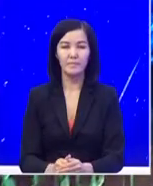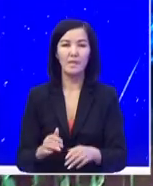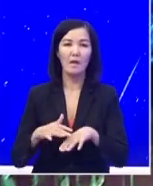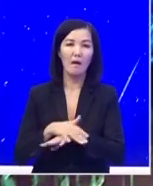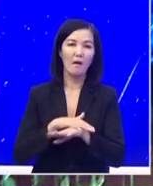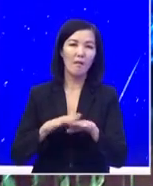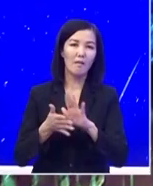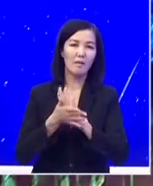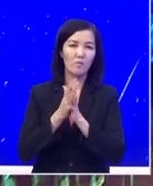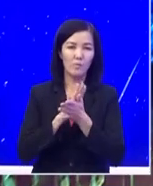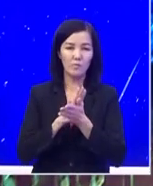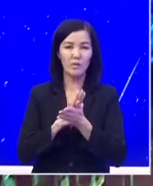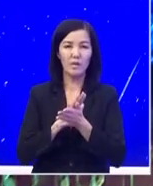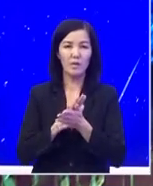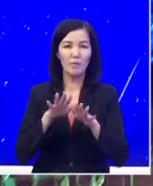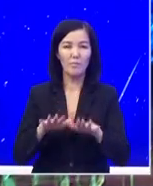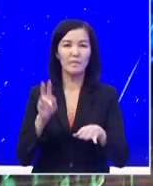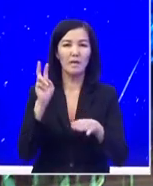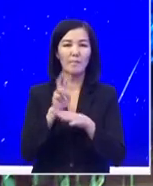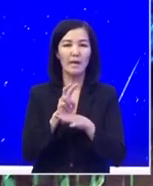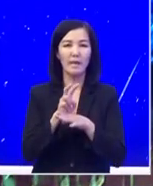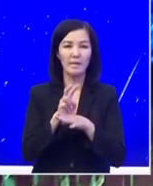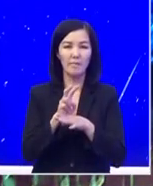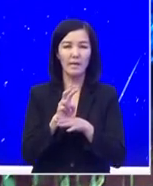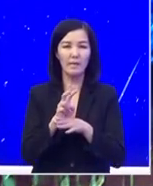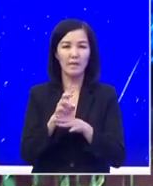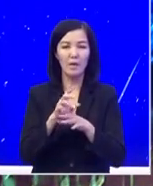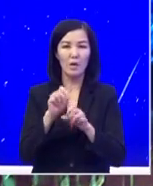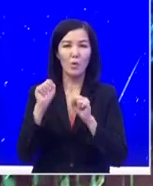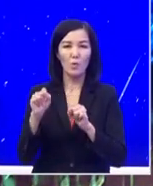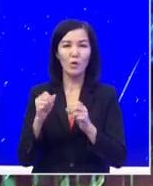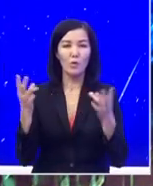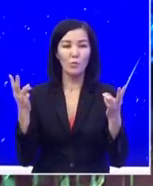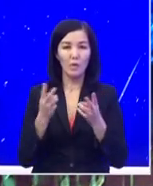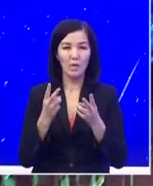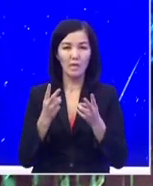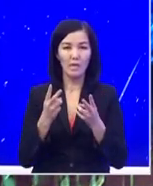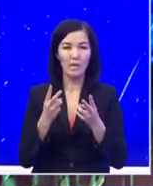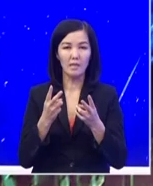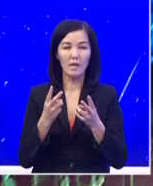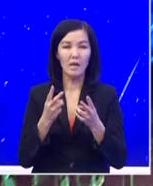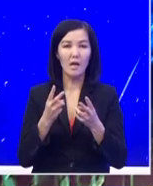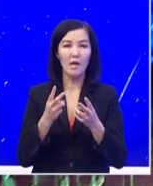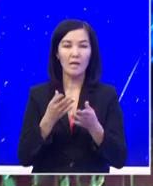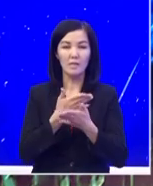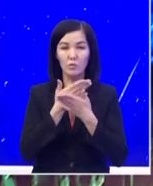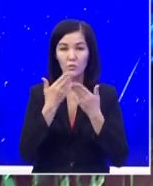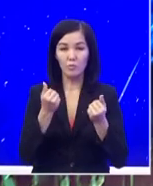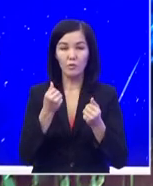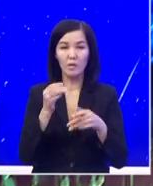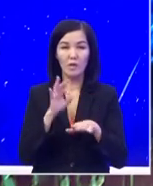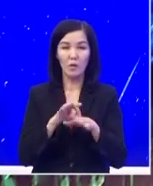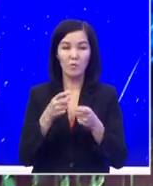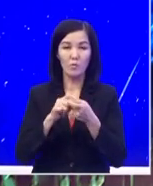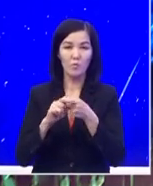Көпшілік орындарға барып, санитарлық талаптарды сақтамау коронавирустың тез таралуына қолайлы жағдай туғызады. Осылай деп дабыл қаққан дәрігерлер